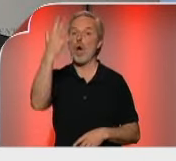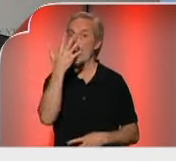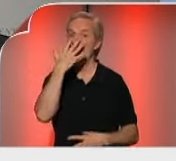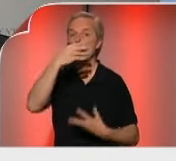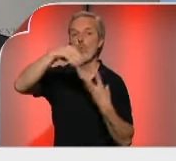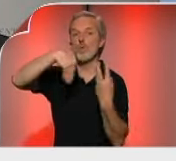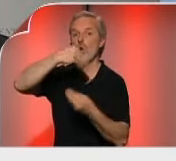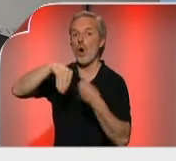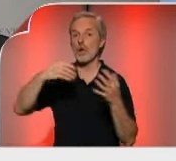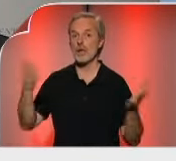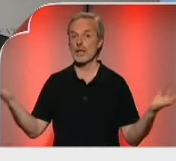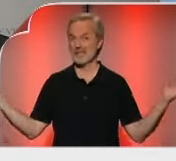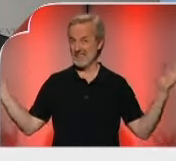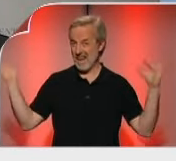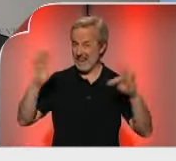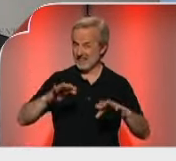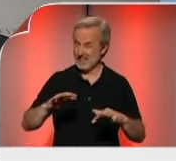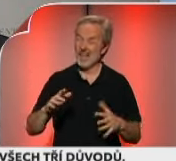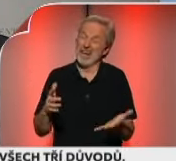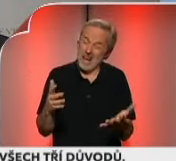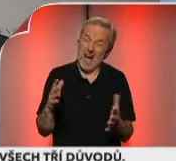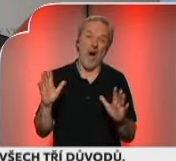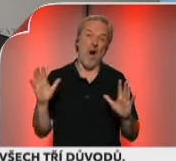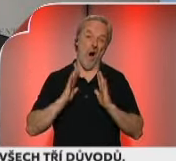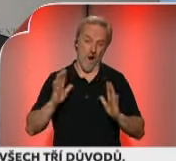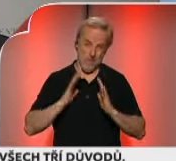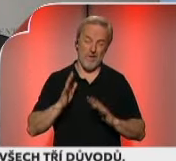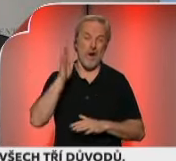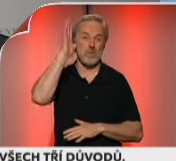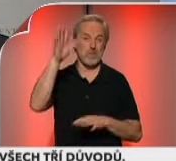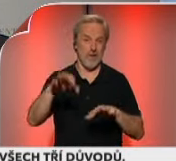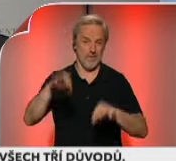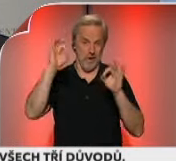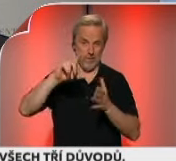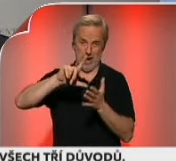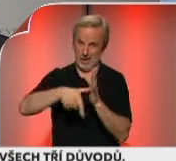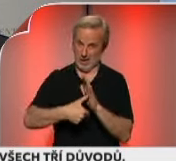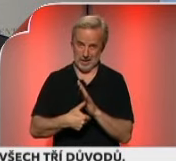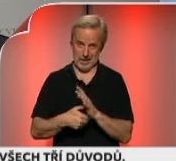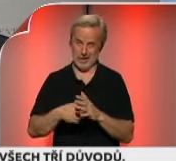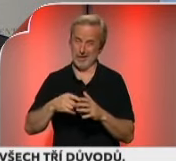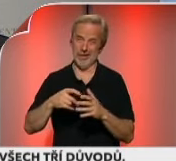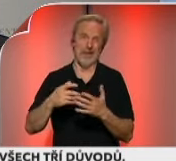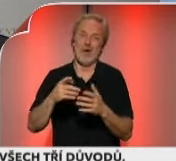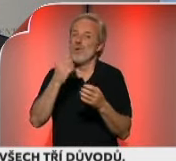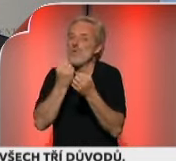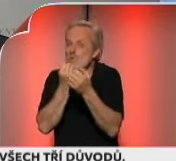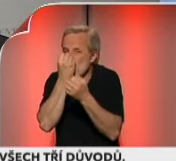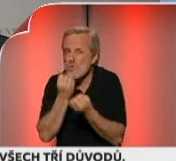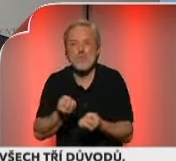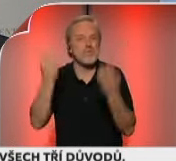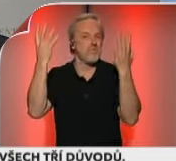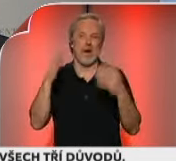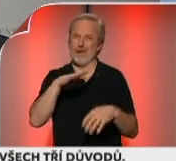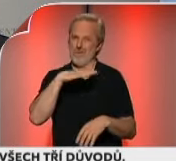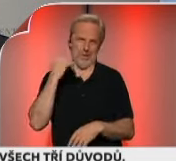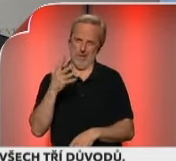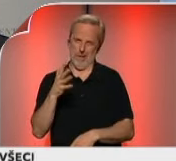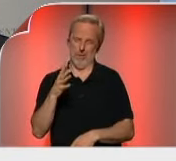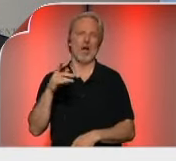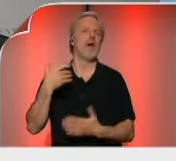patrně nedosáhneme v těch krajských volbách bohužel říkám takový výsledek jaký jsme mohli dosáhnout nebýt Davida rta Nebýt